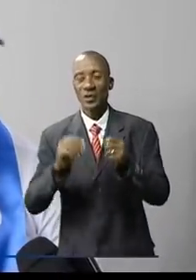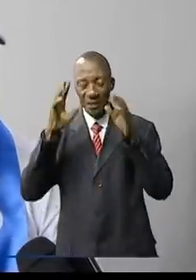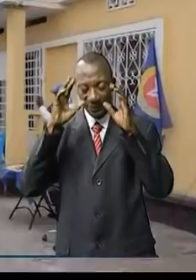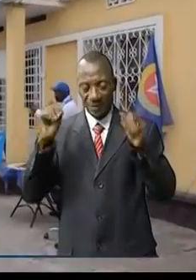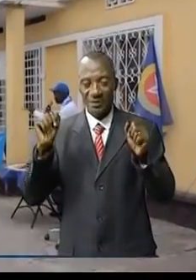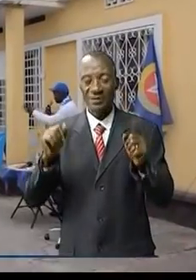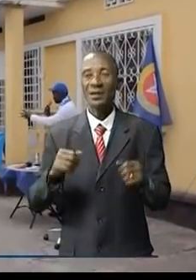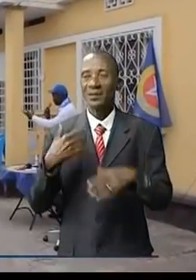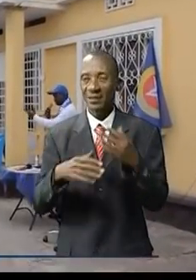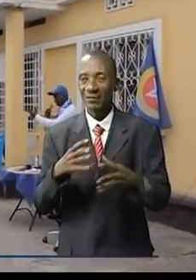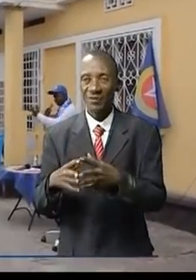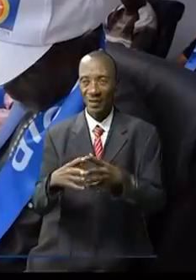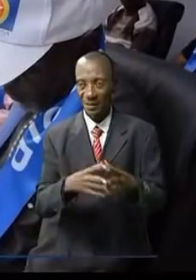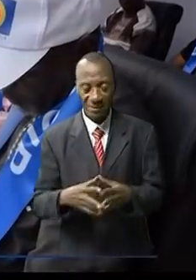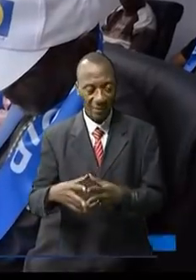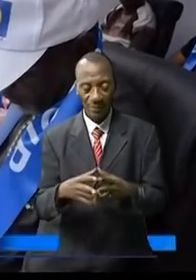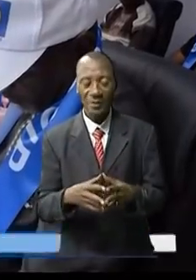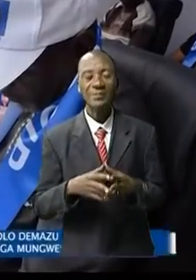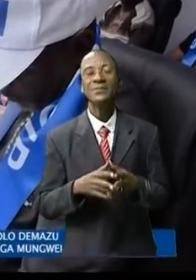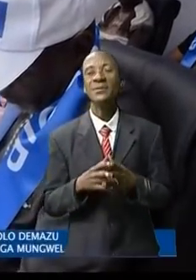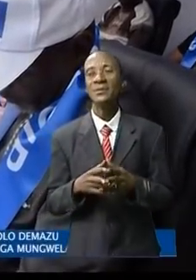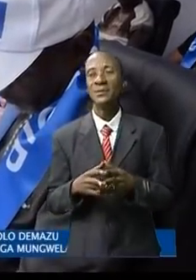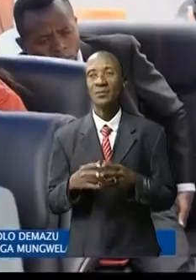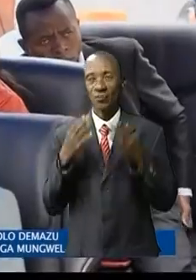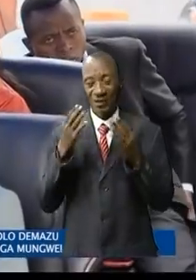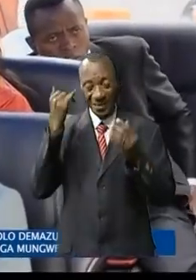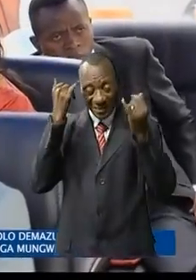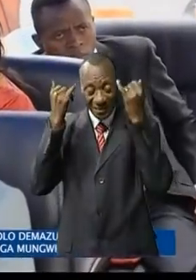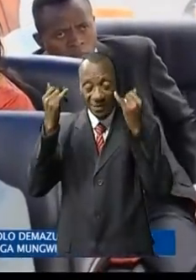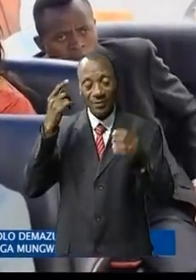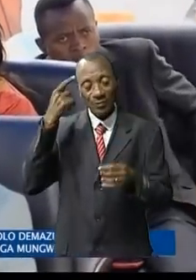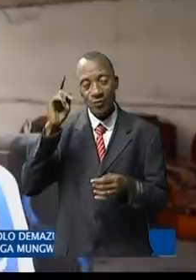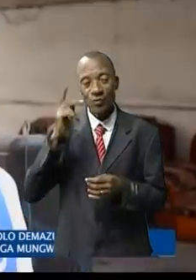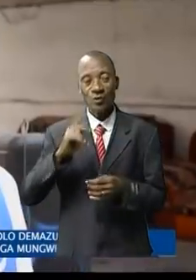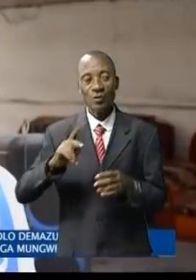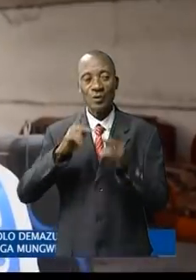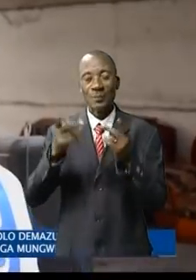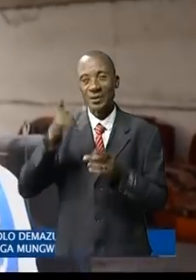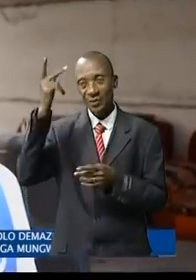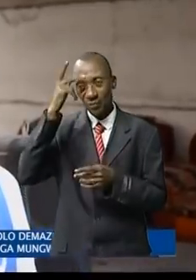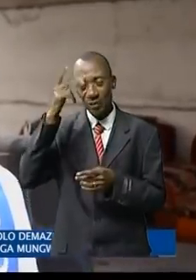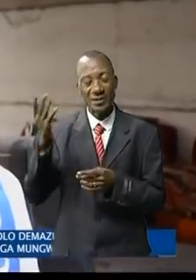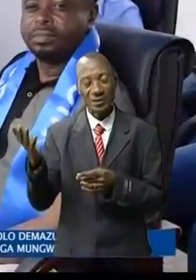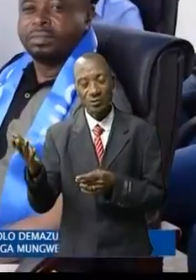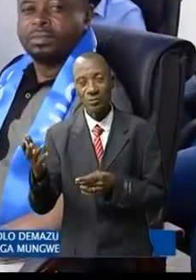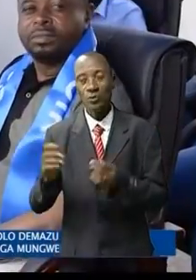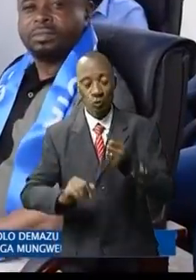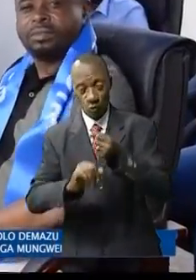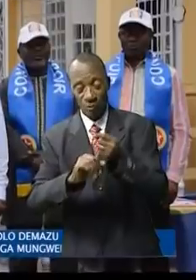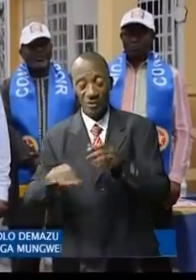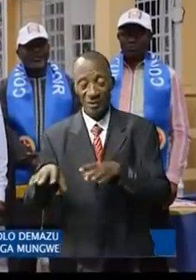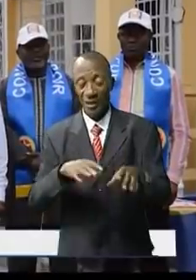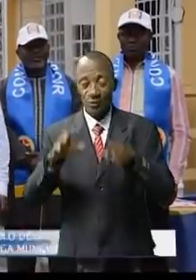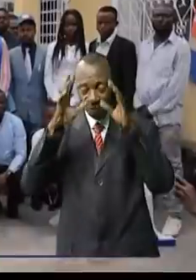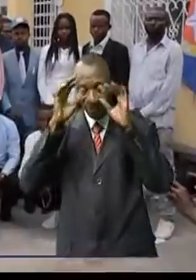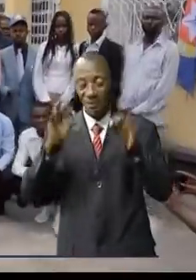maintenant. Congo Espoir s'engage à soutenir les actions du président de la République Félix Antoine Tshisekedi Tshilombo pour le développement de